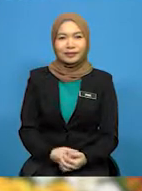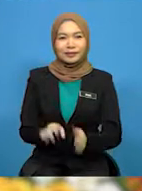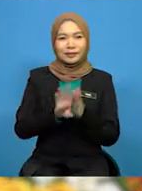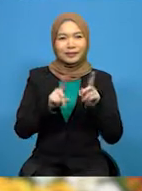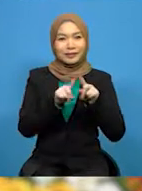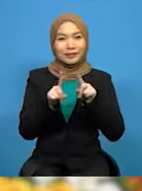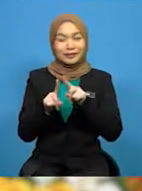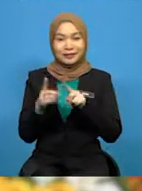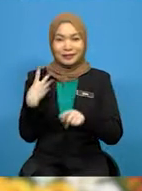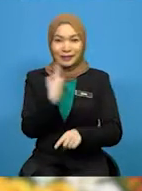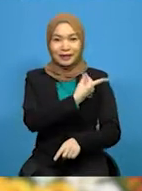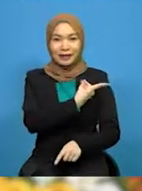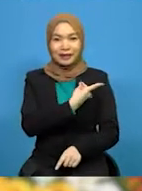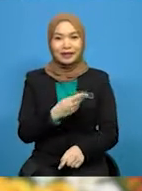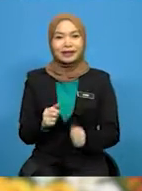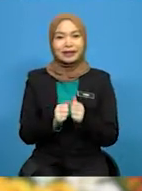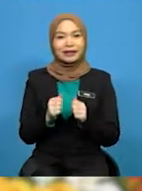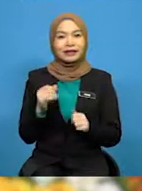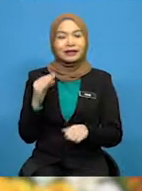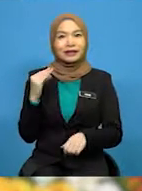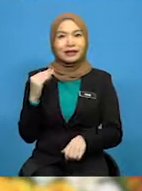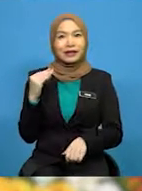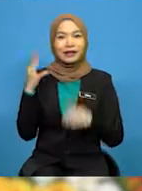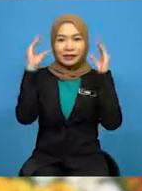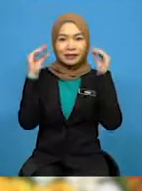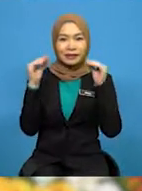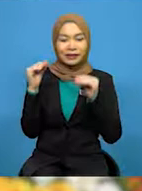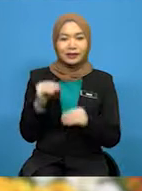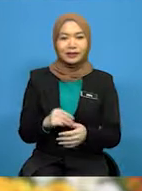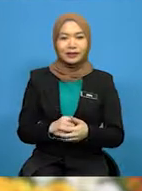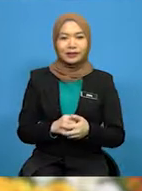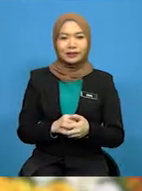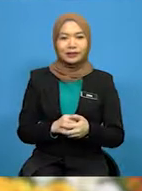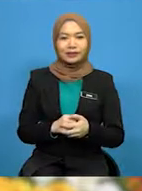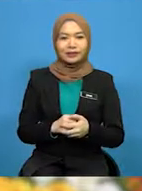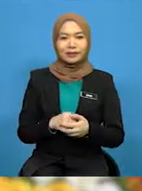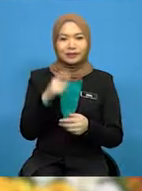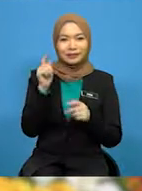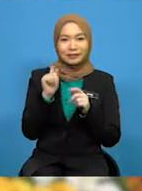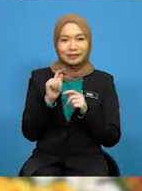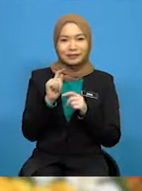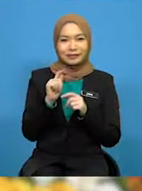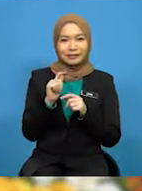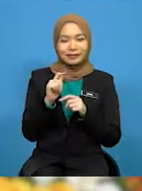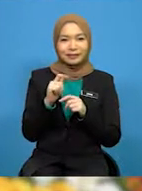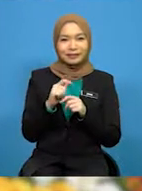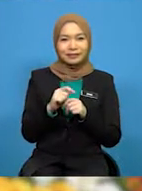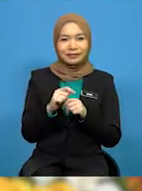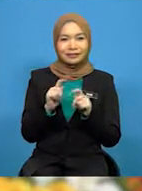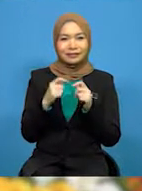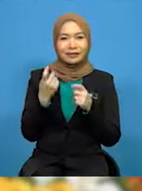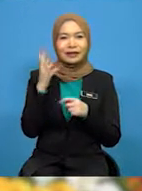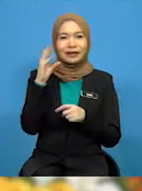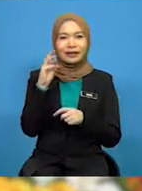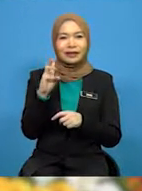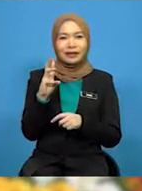penghujung rancangan nanti, Cikgu Siti Nur Jabariah binti Yub, juga dari Kolej Tingkatan 6 Sri Istana Kelang yang akan mengendalikan